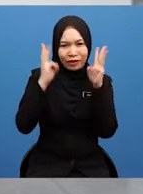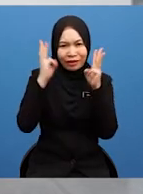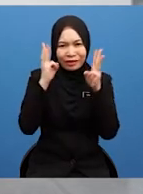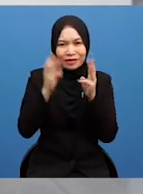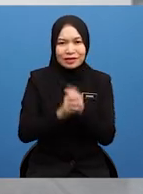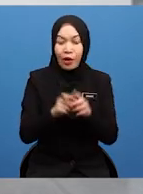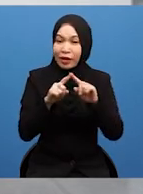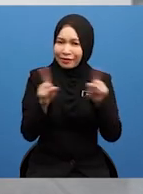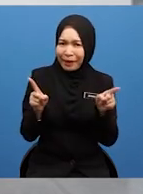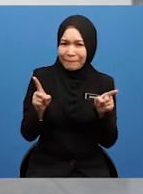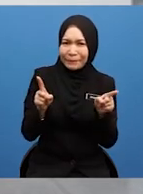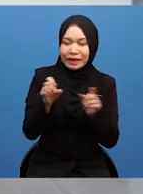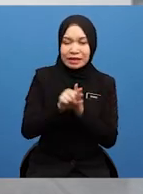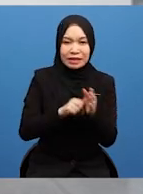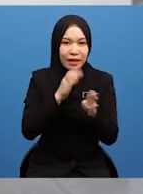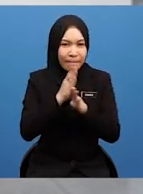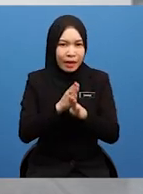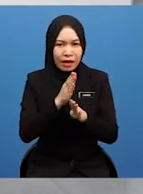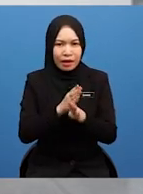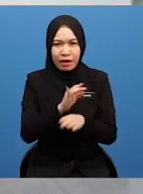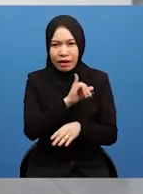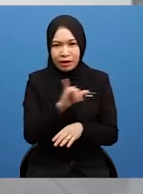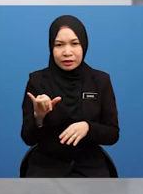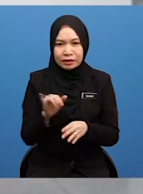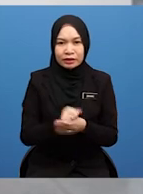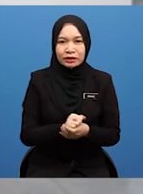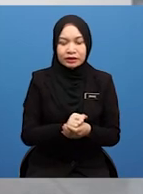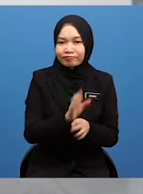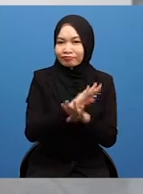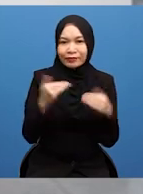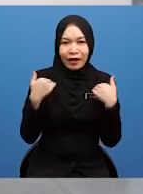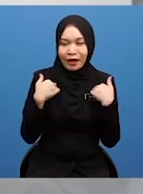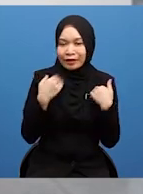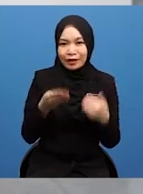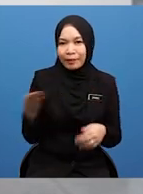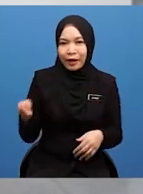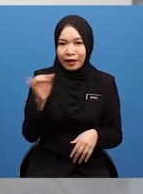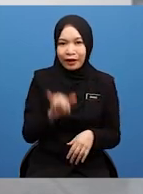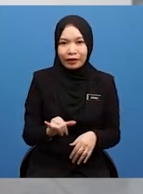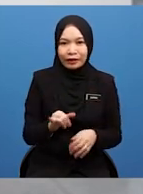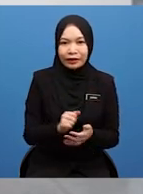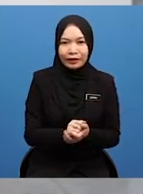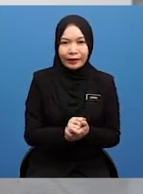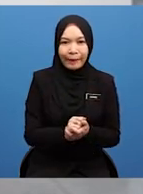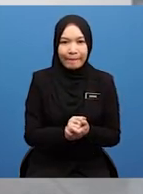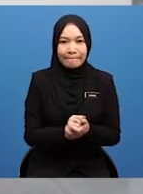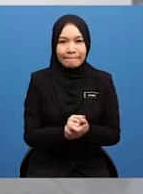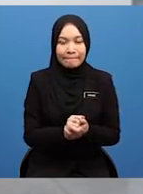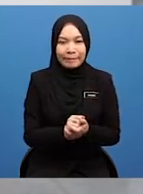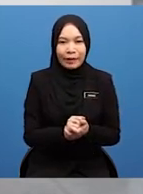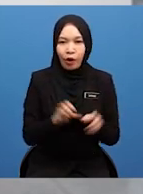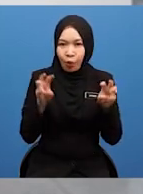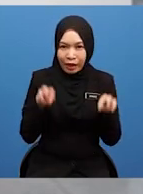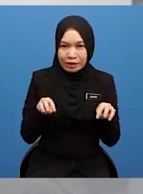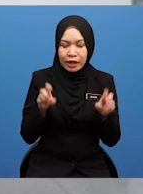yang spesifik untuk digunakan Oke namun pada belajar bergantung kepada diet ini